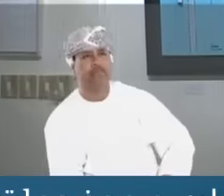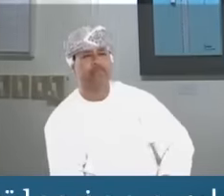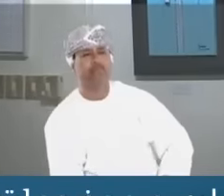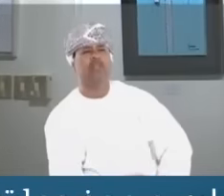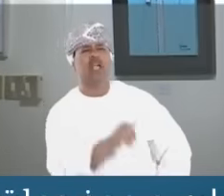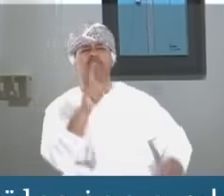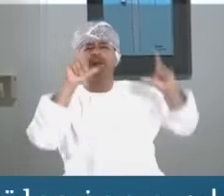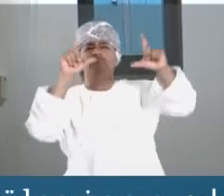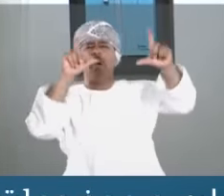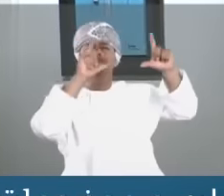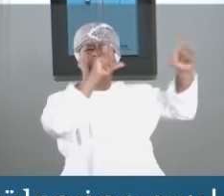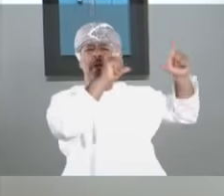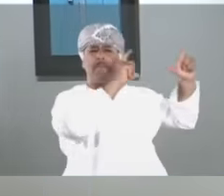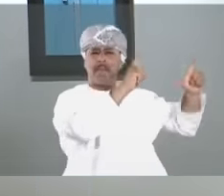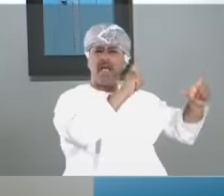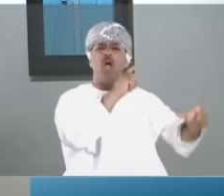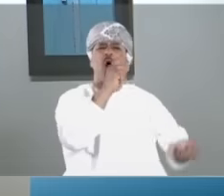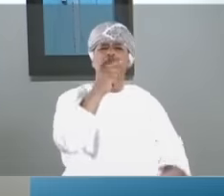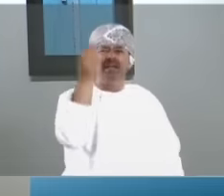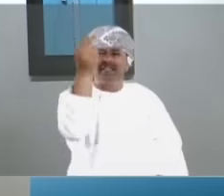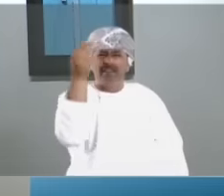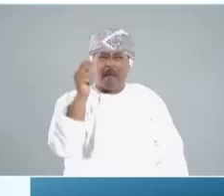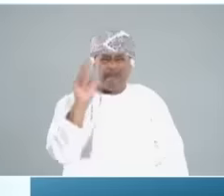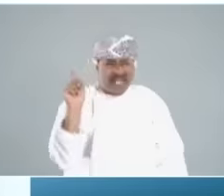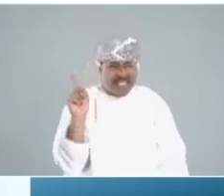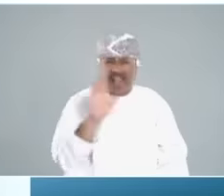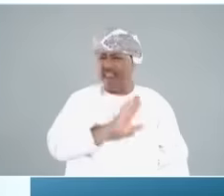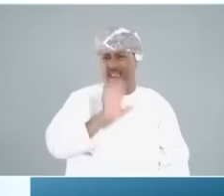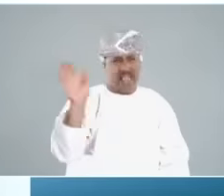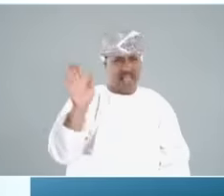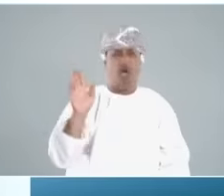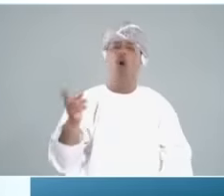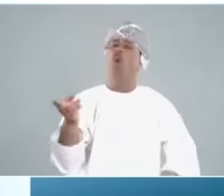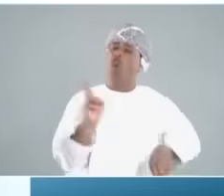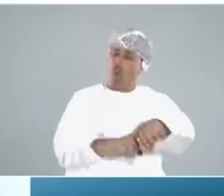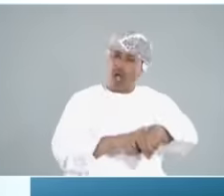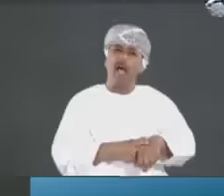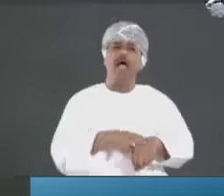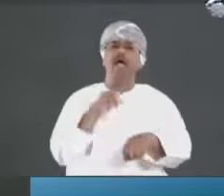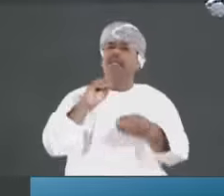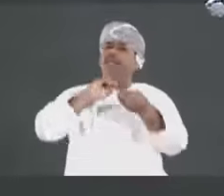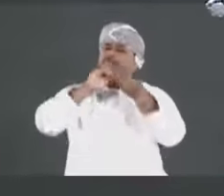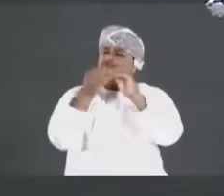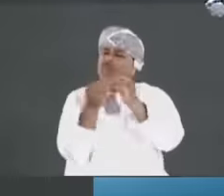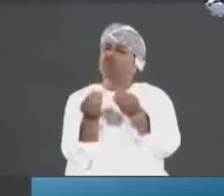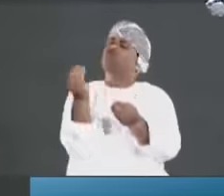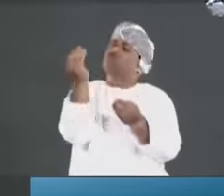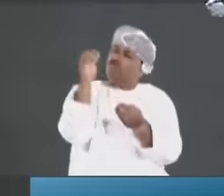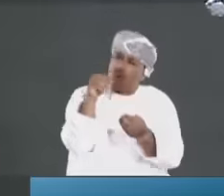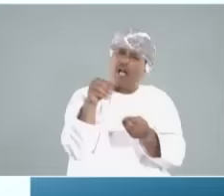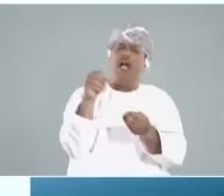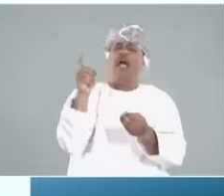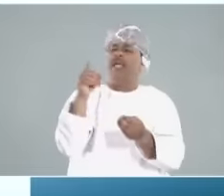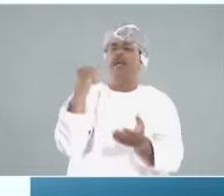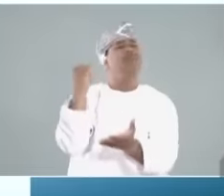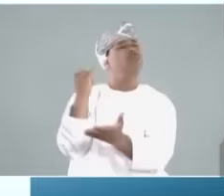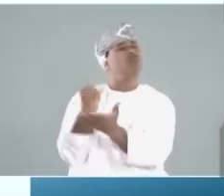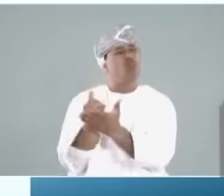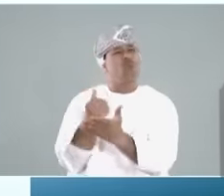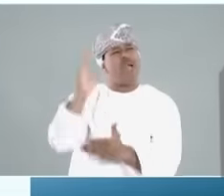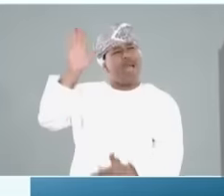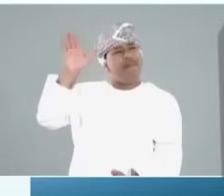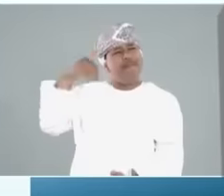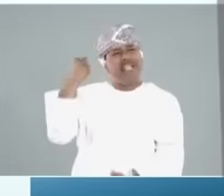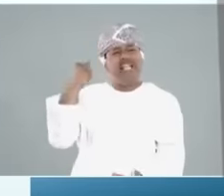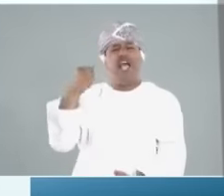هذه اللوحات ليست برسم الريشة فقط، وإنما زينت بإضافات اعتمدت فيها الفنانة على